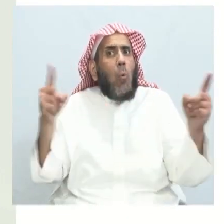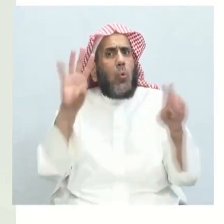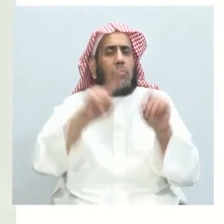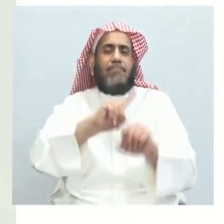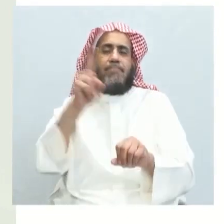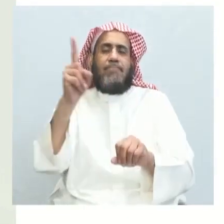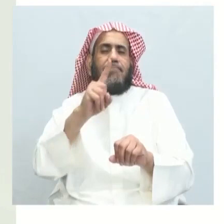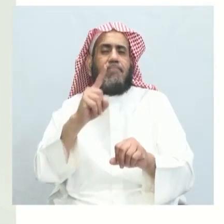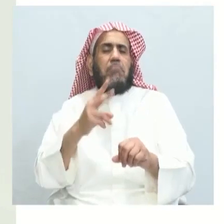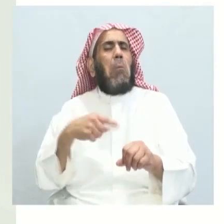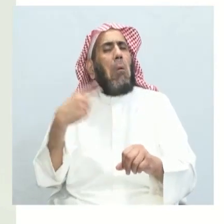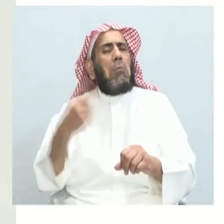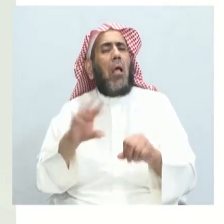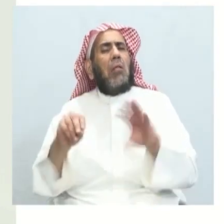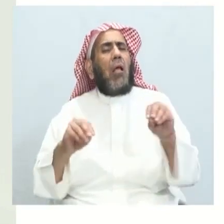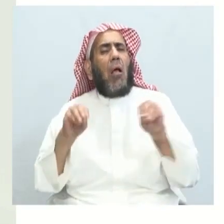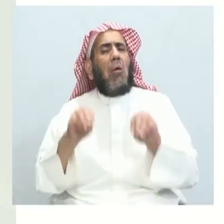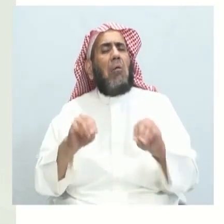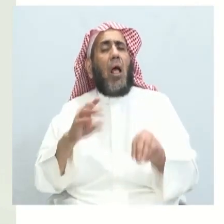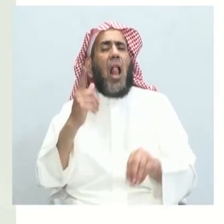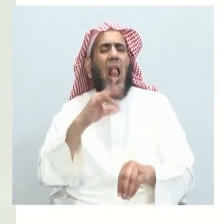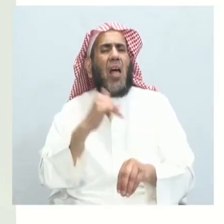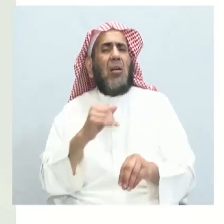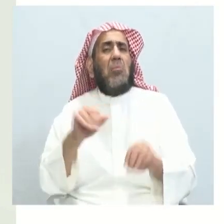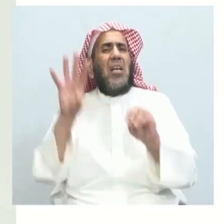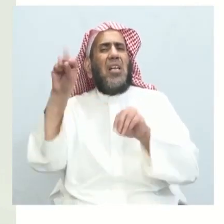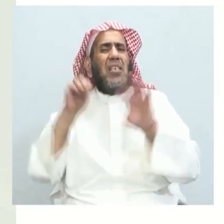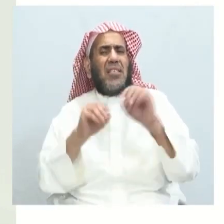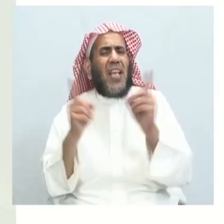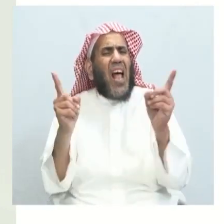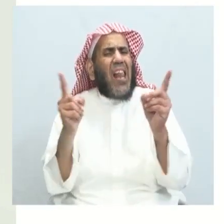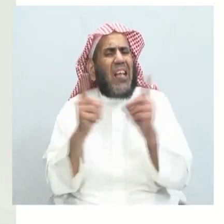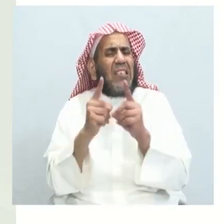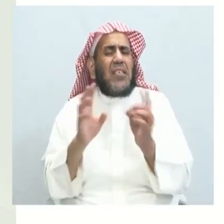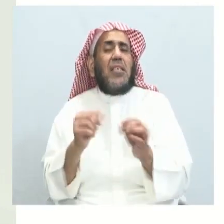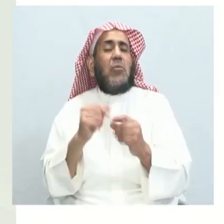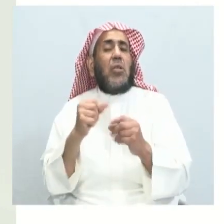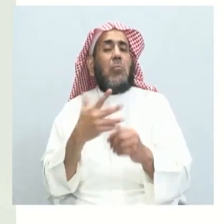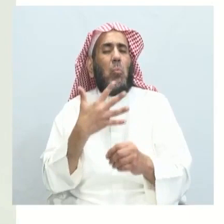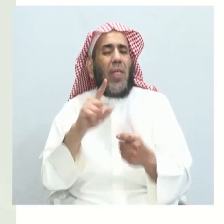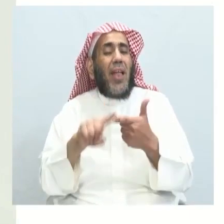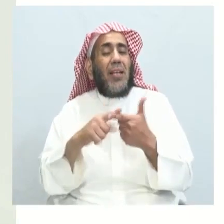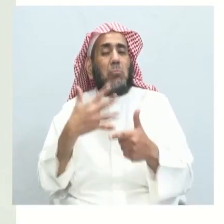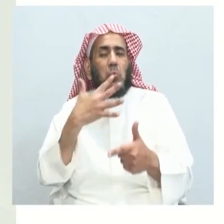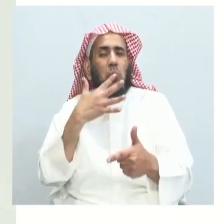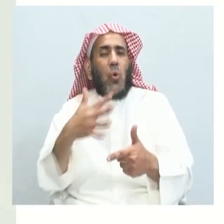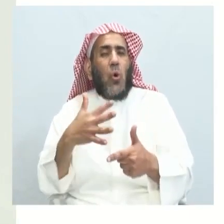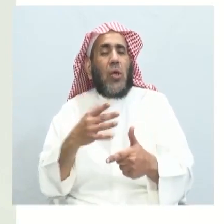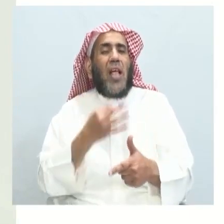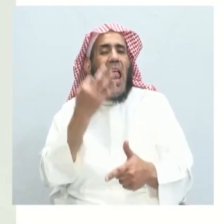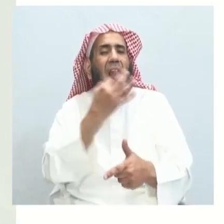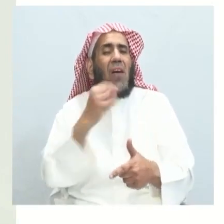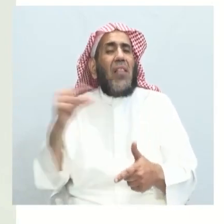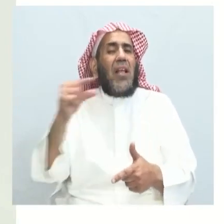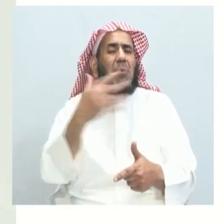وانما اعتاد العرب على الكلام القصير لانهم كانوا يميلون الى الايجاز اكثر فتميز بقصر وكذلك سهوله الالفاظ